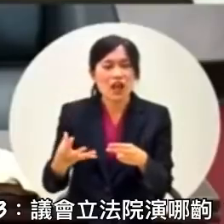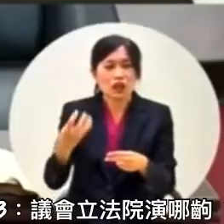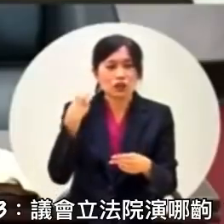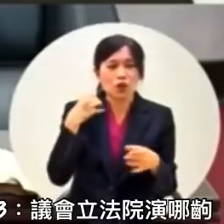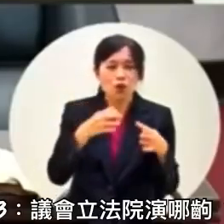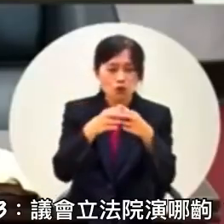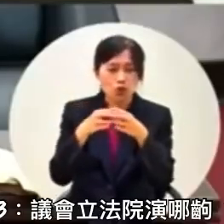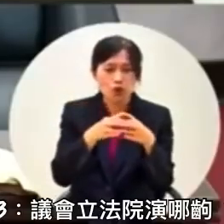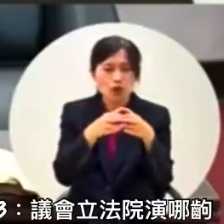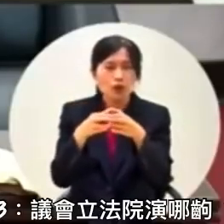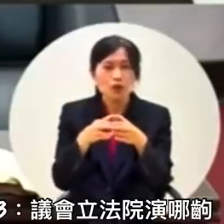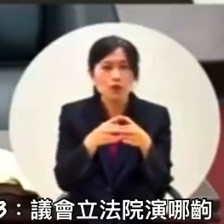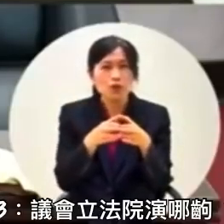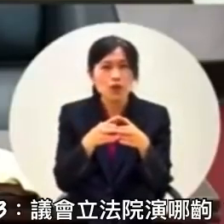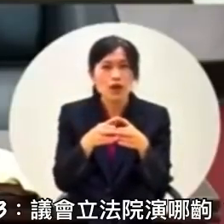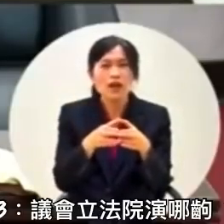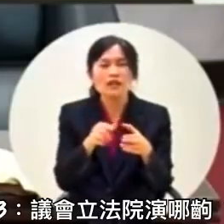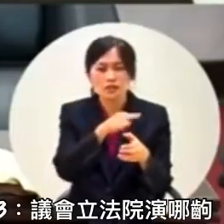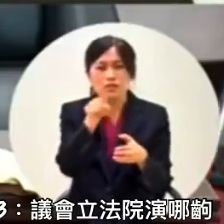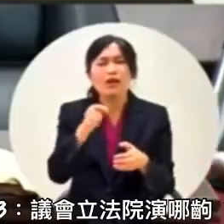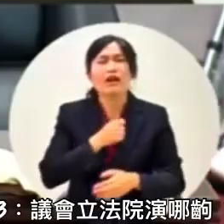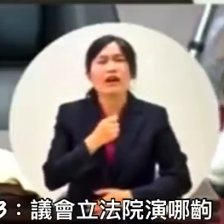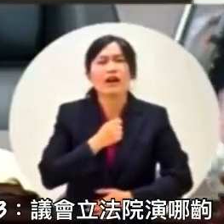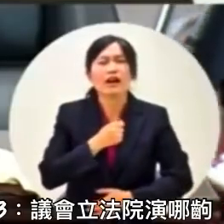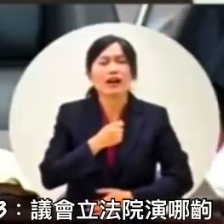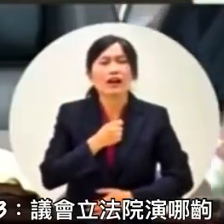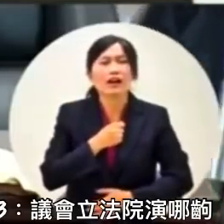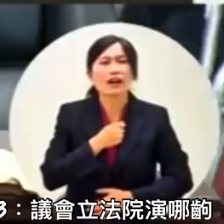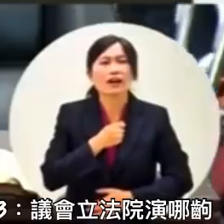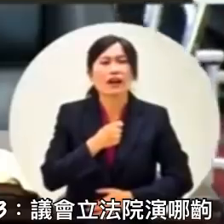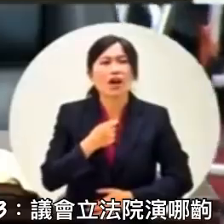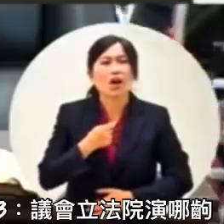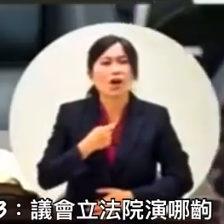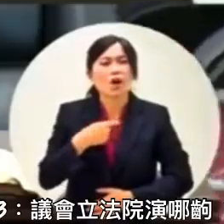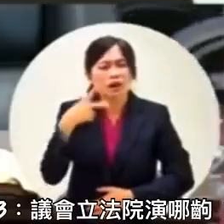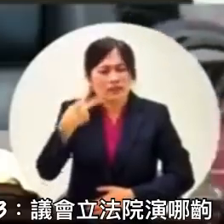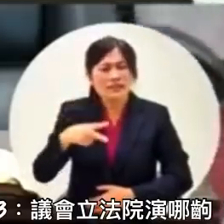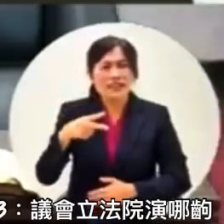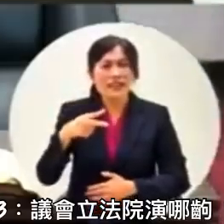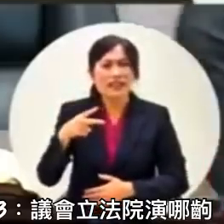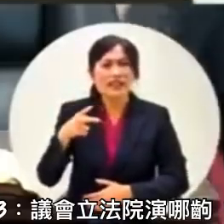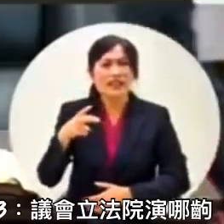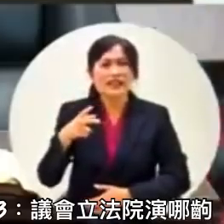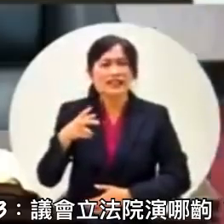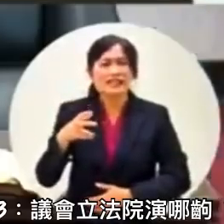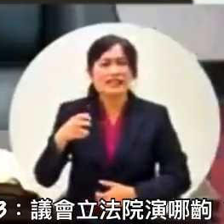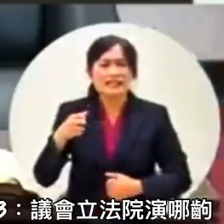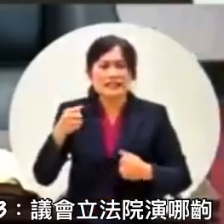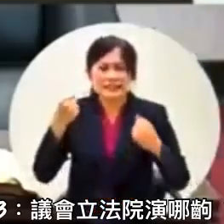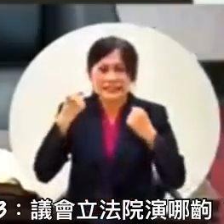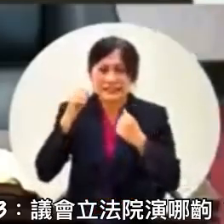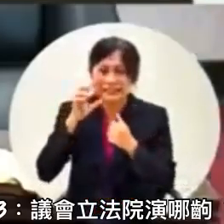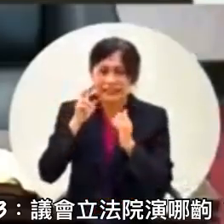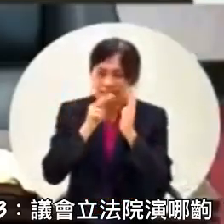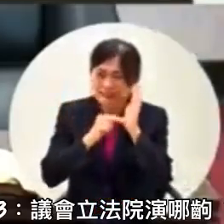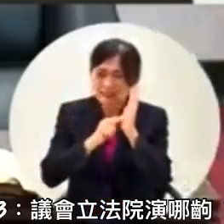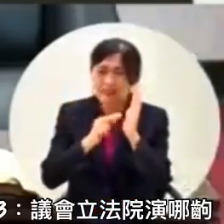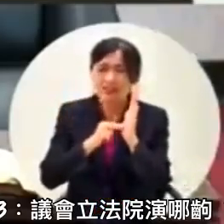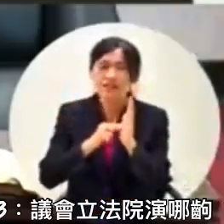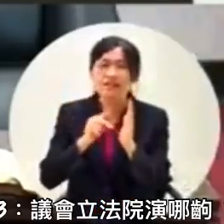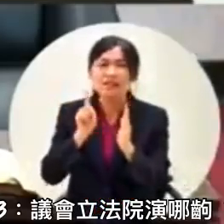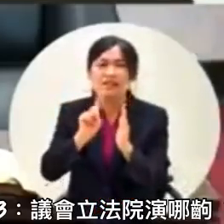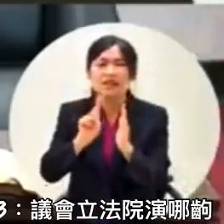合都知道问题所在。那我今天一直要还在强调的，我相信市长跟所谓的团队在